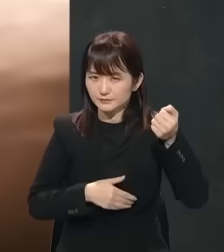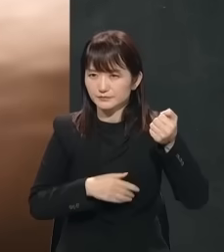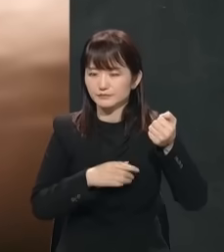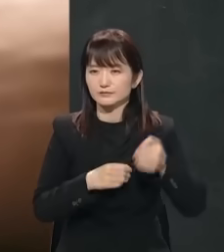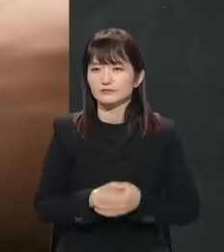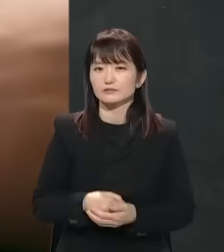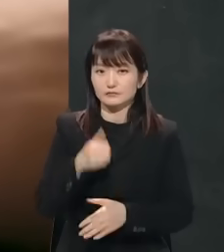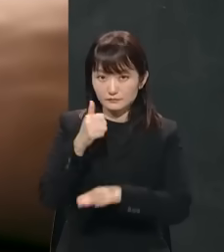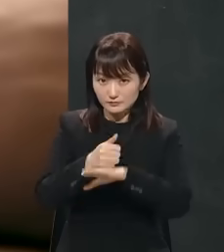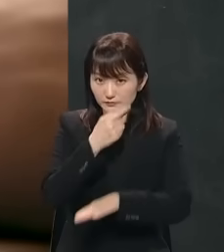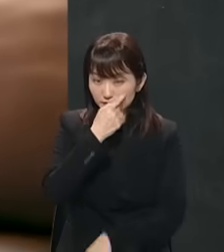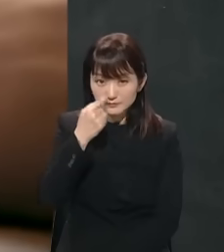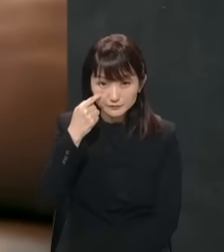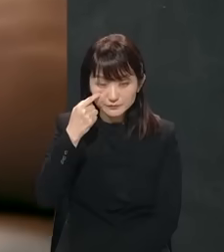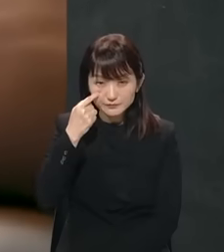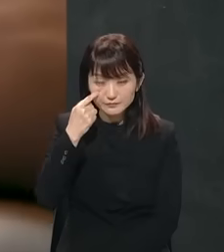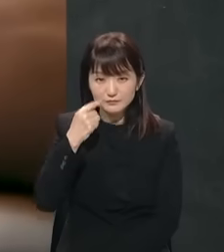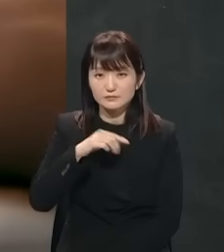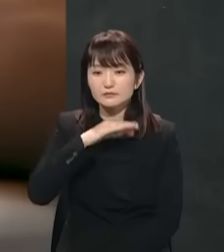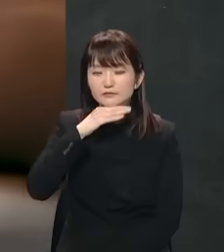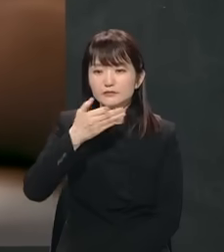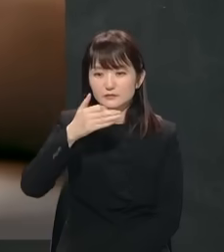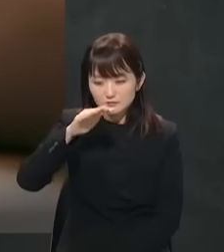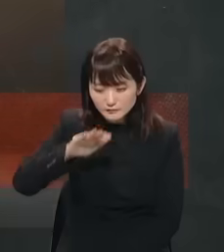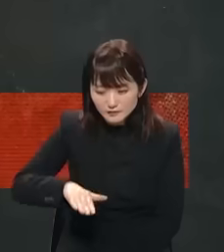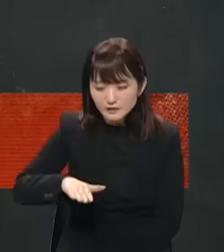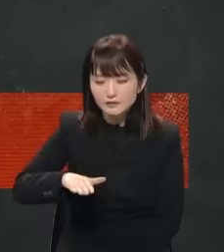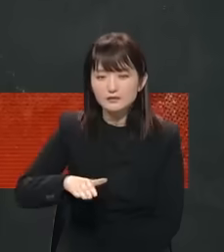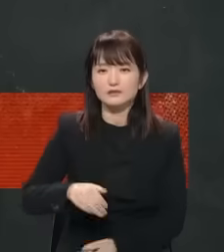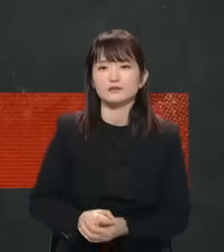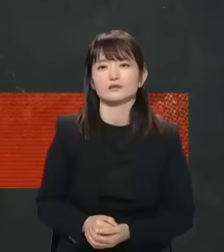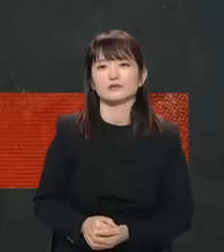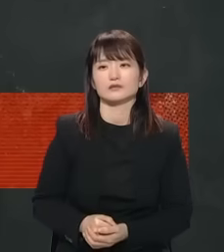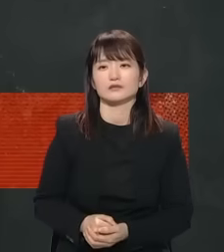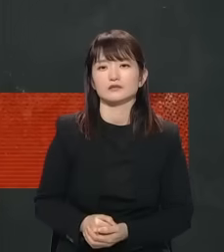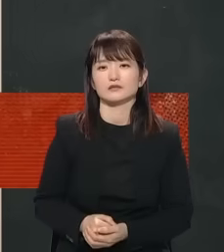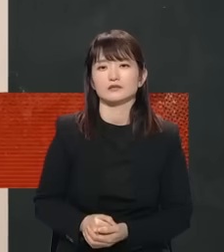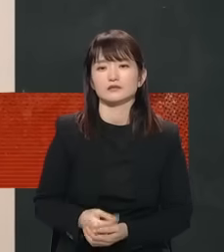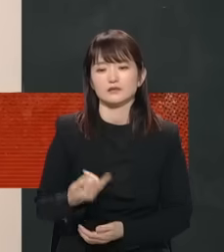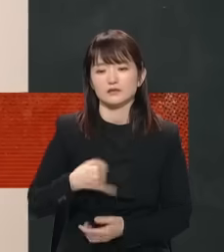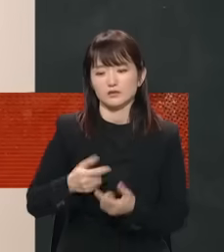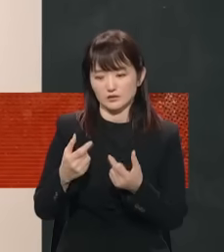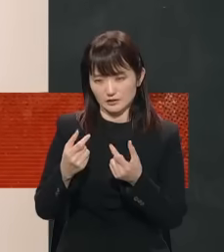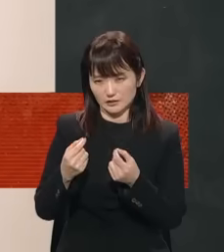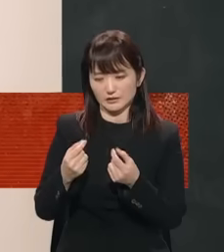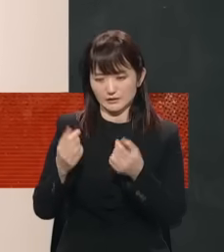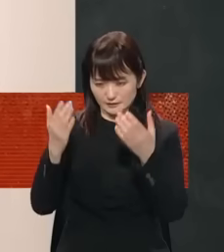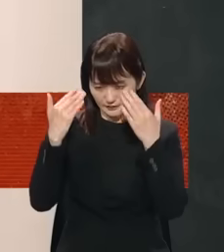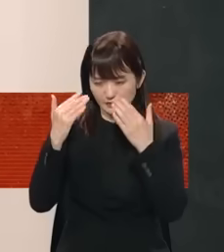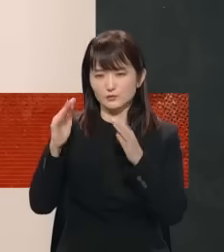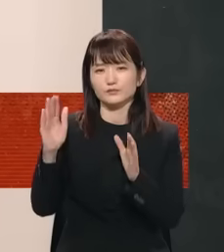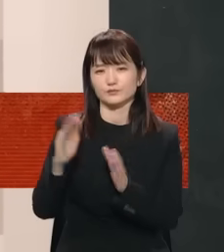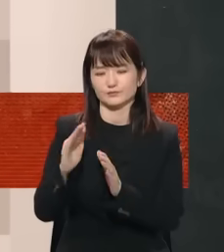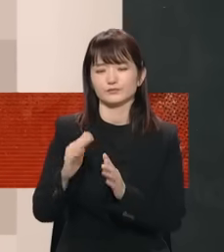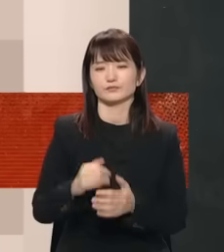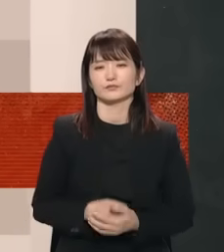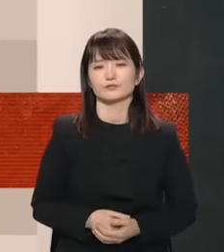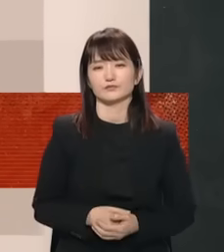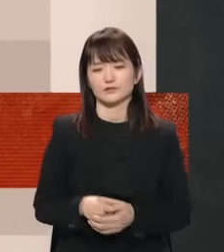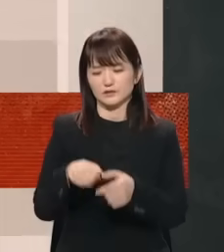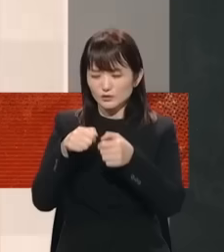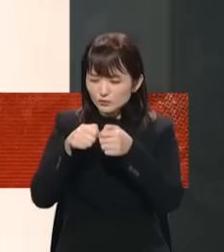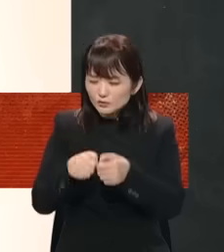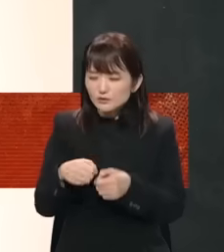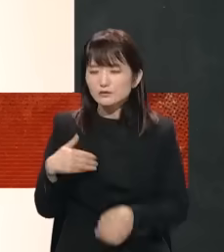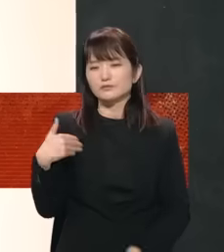확인한 발로는 미성년자이긴 한데 같은 학교 학생이다이 정도만 알려줬다고 합니다 미성년자라서 구체적인